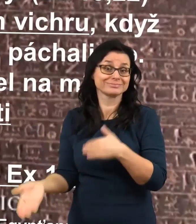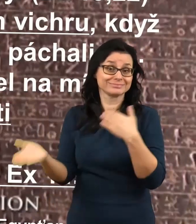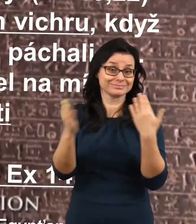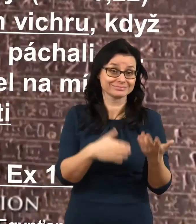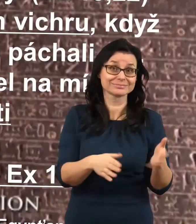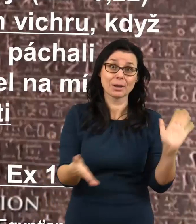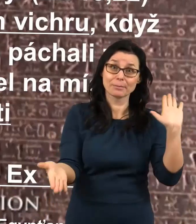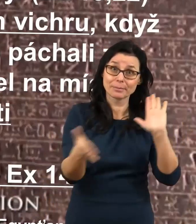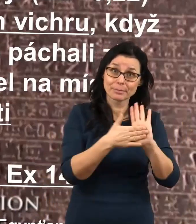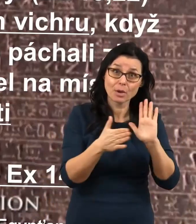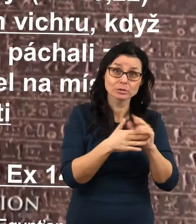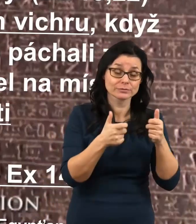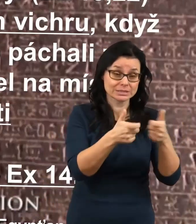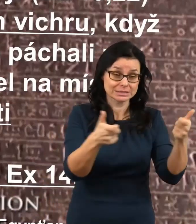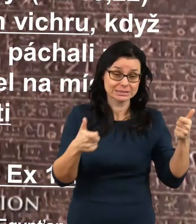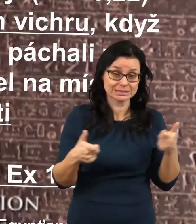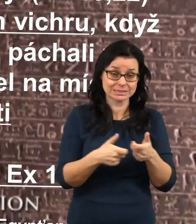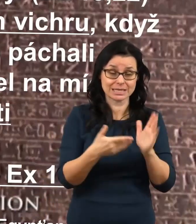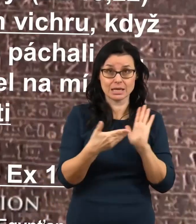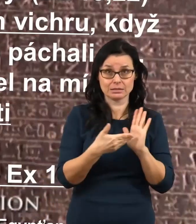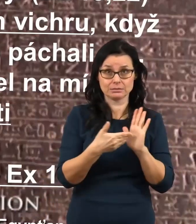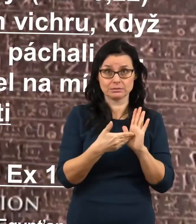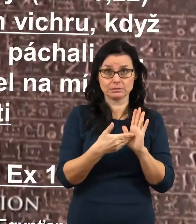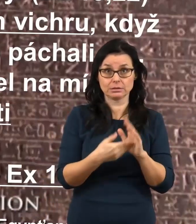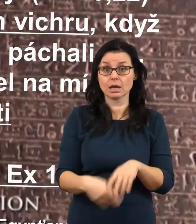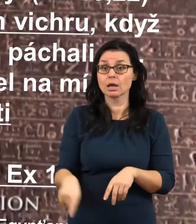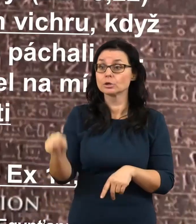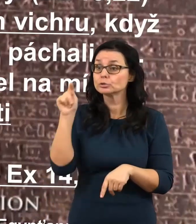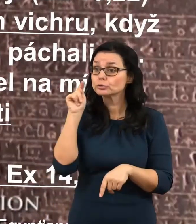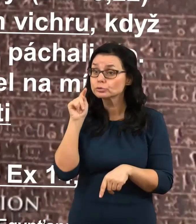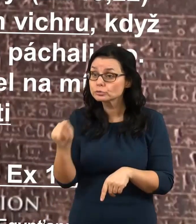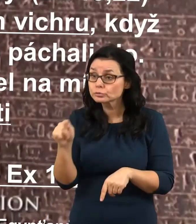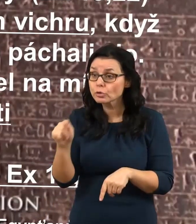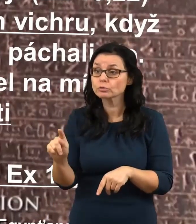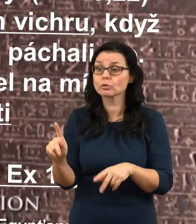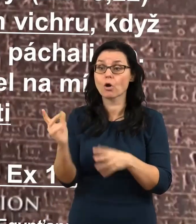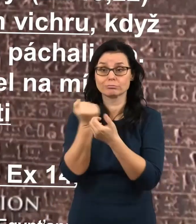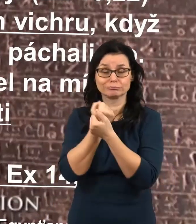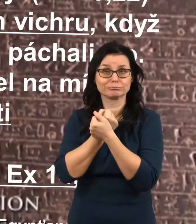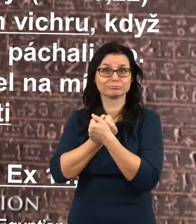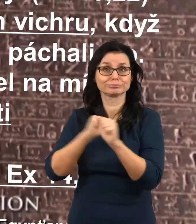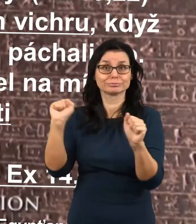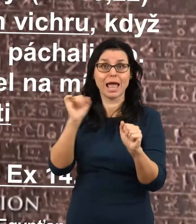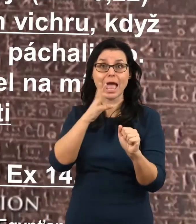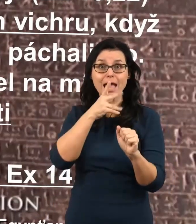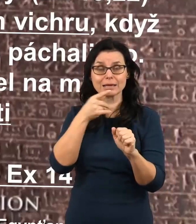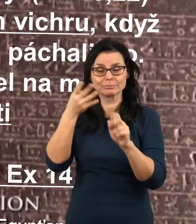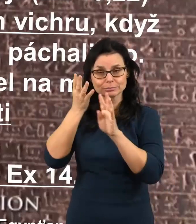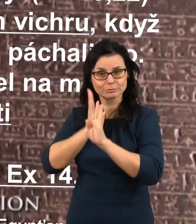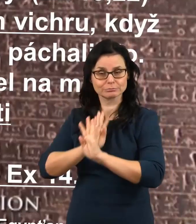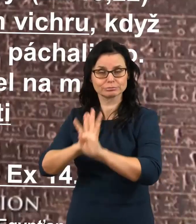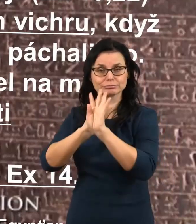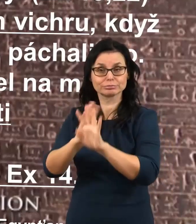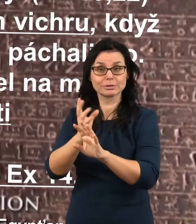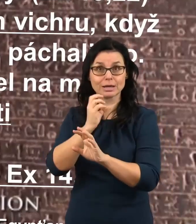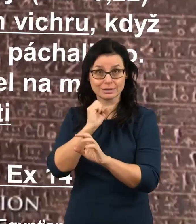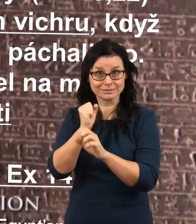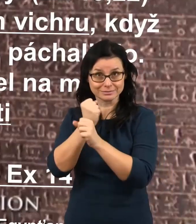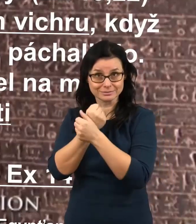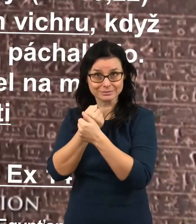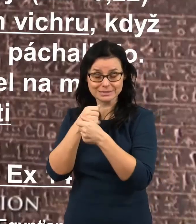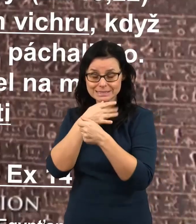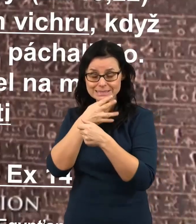o zmínku o exodu, o východu Izraelců z Egypta v podání